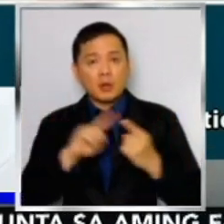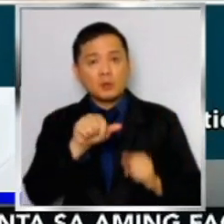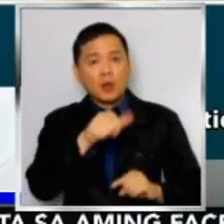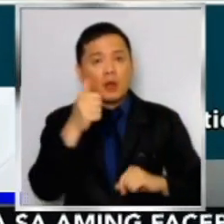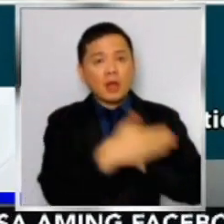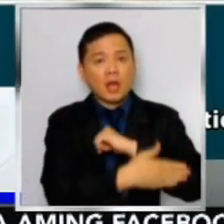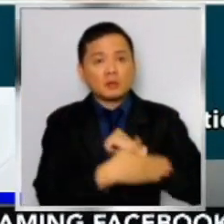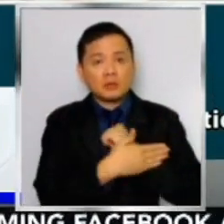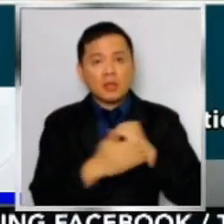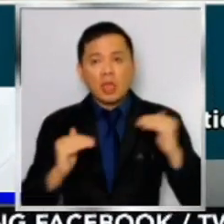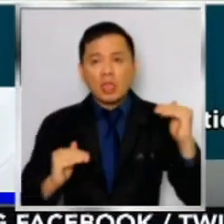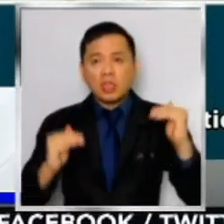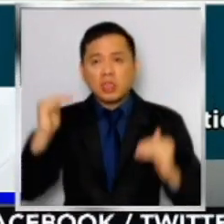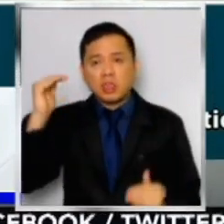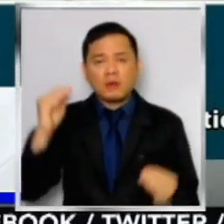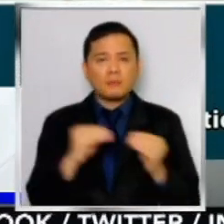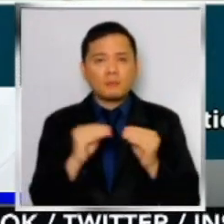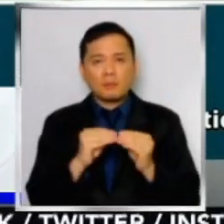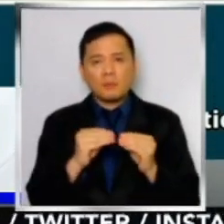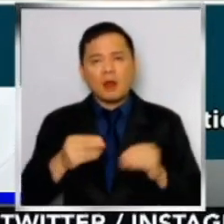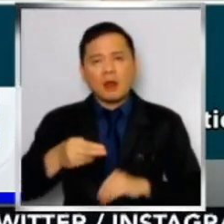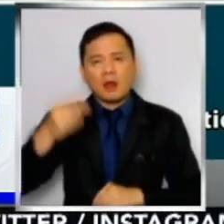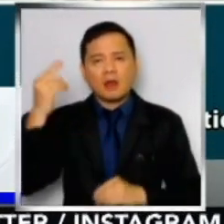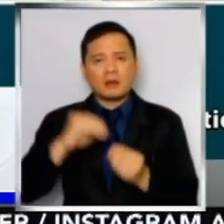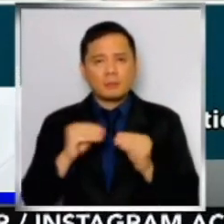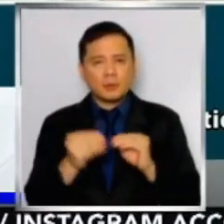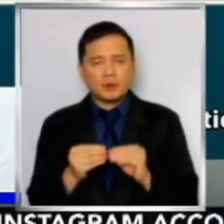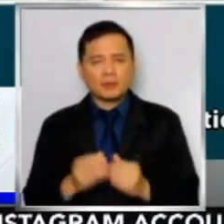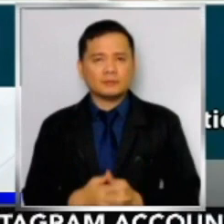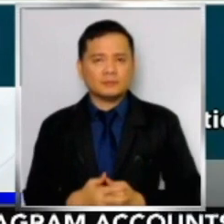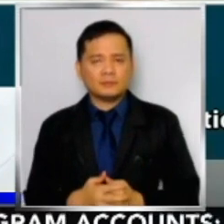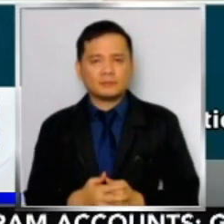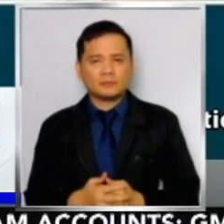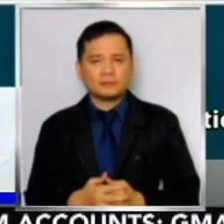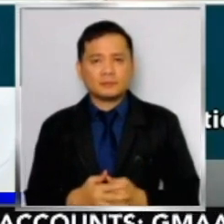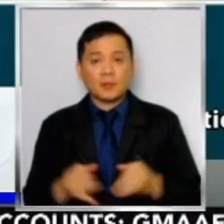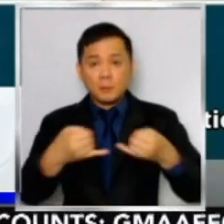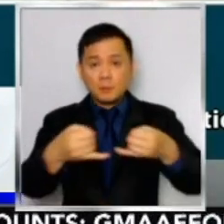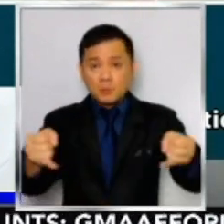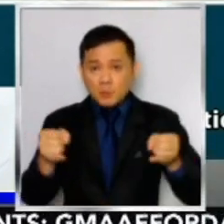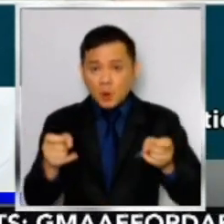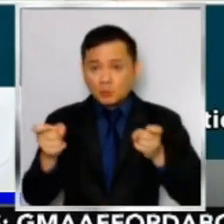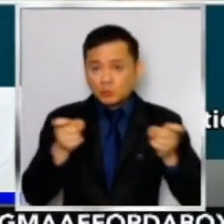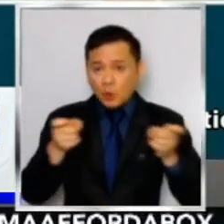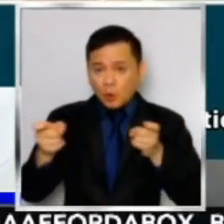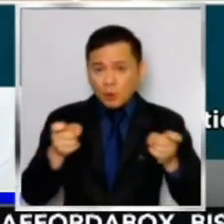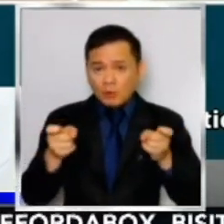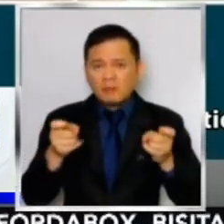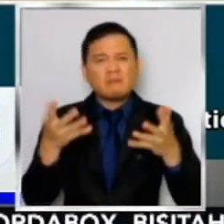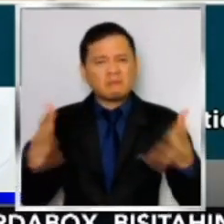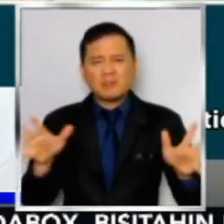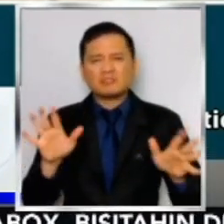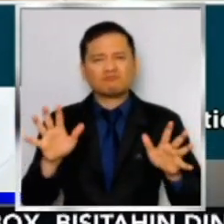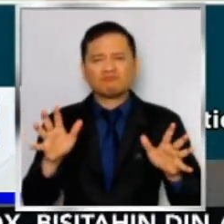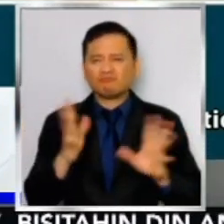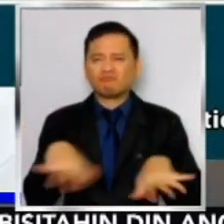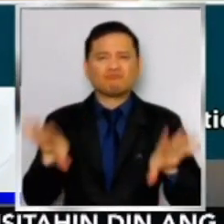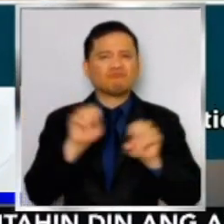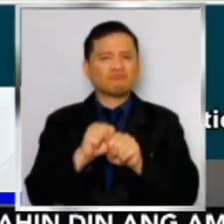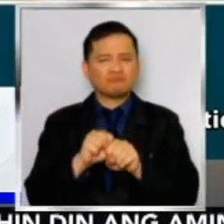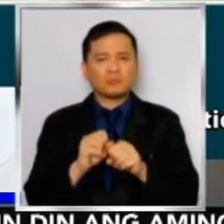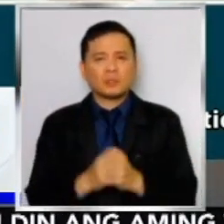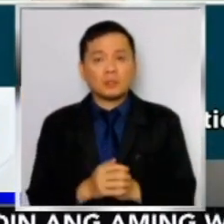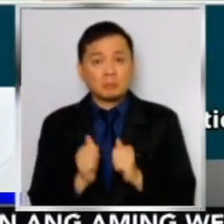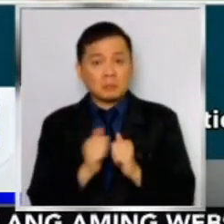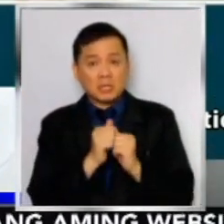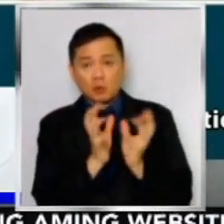mga travelers coming from other countries. Yung border control po, natapos na tayo doon. Now that there is already community transmission,